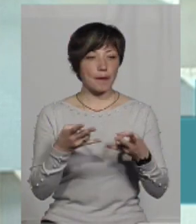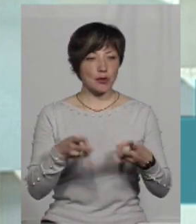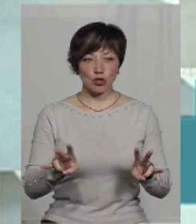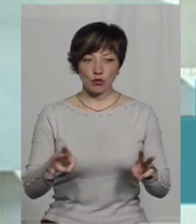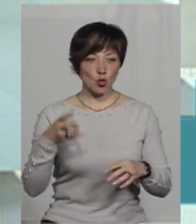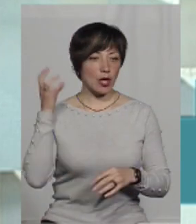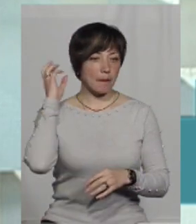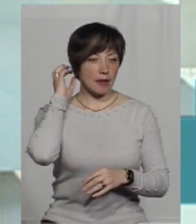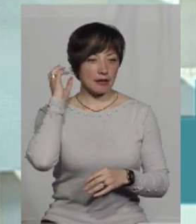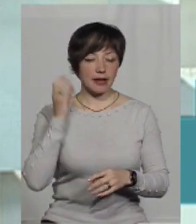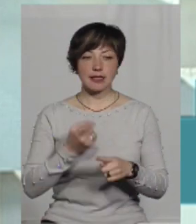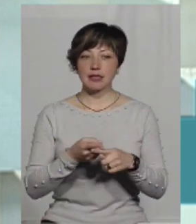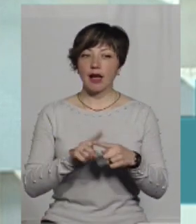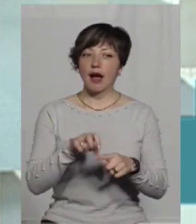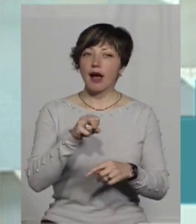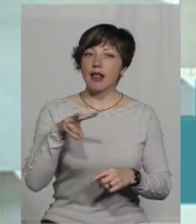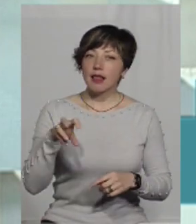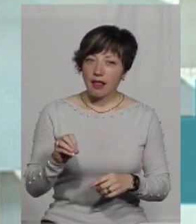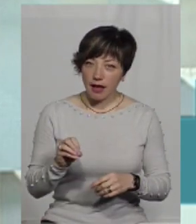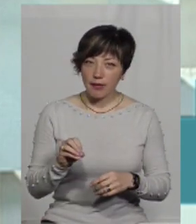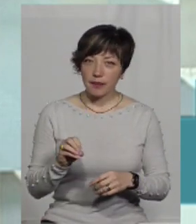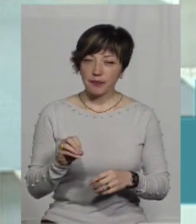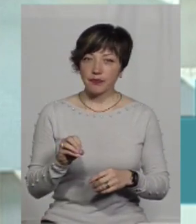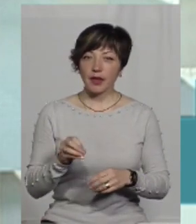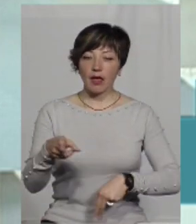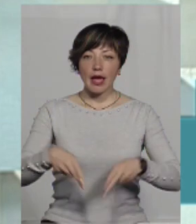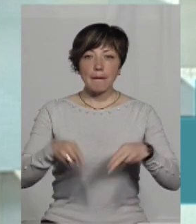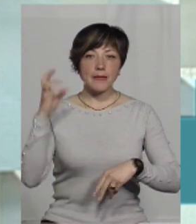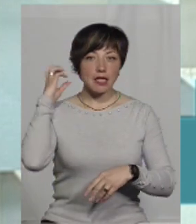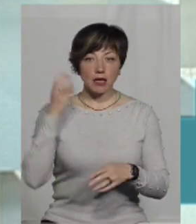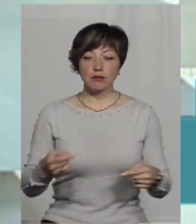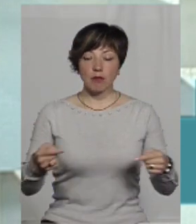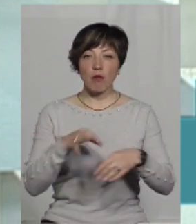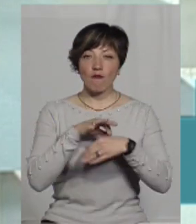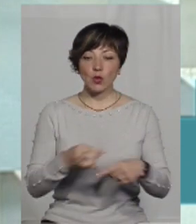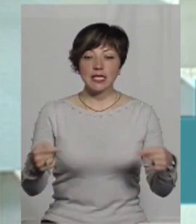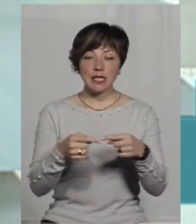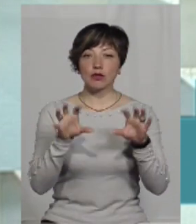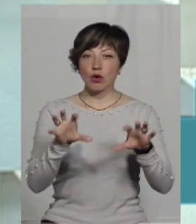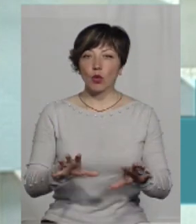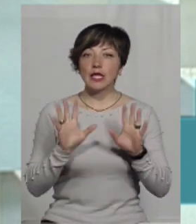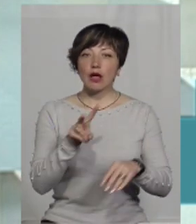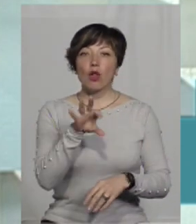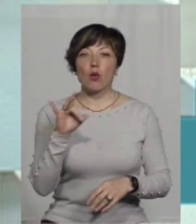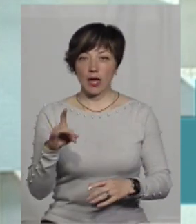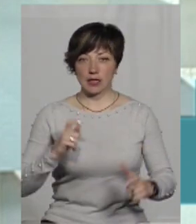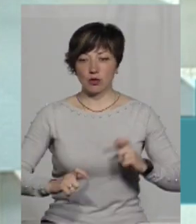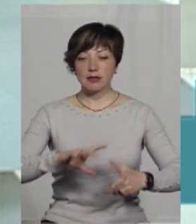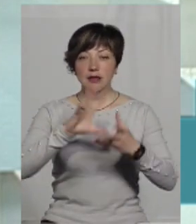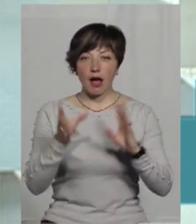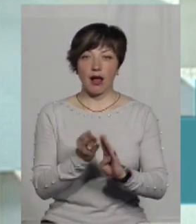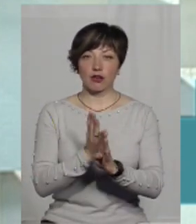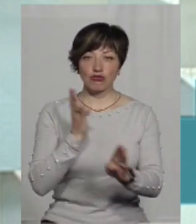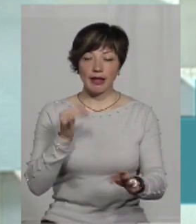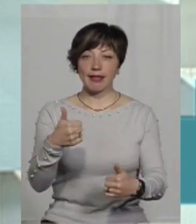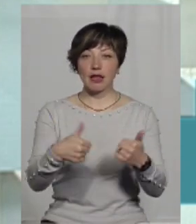потребують імплантації. Але імплантація проводиться згідно закону України тільки в Лор-інституті. Загальна черга